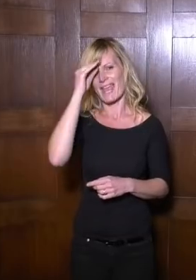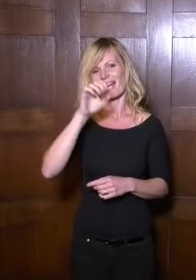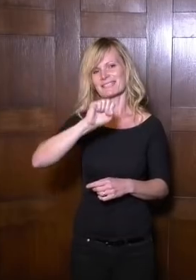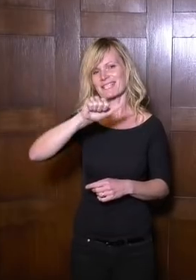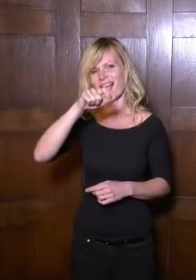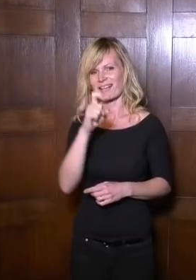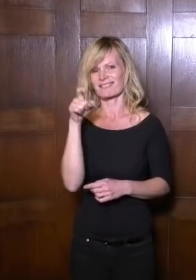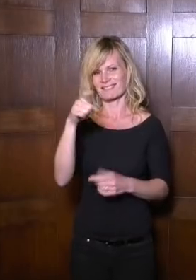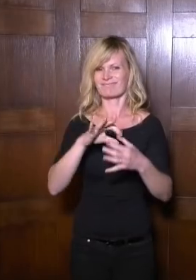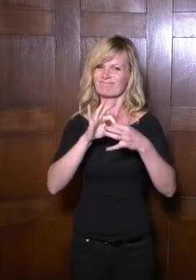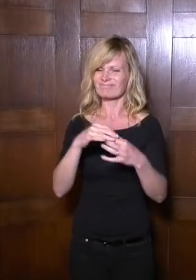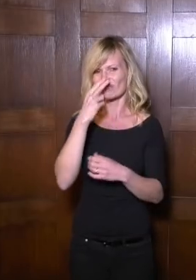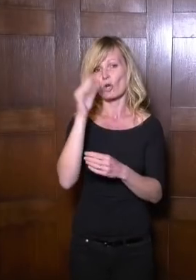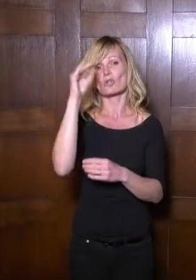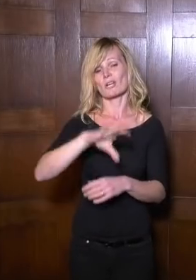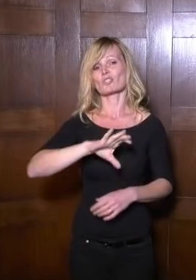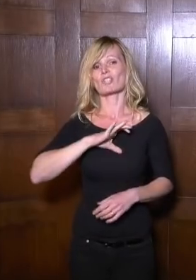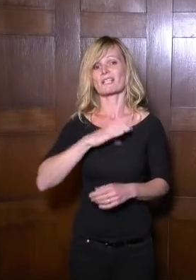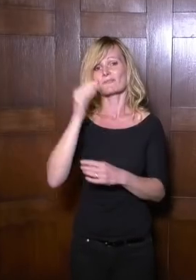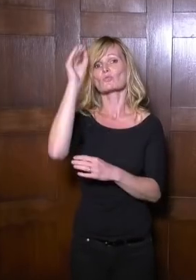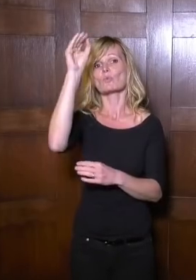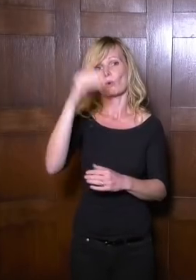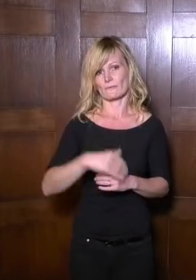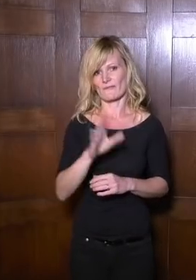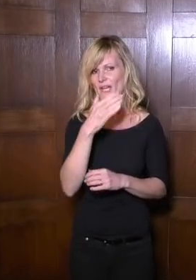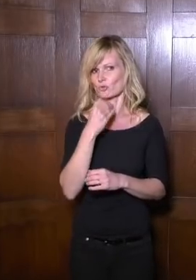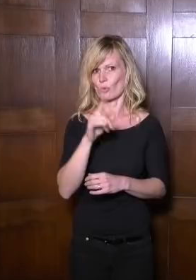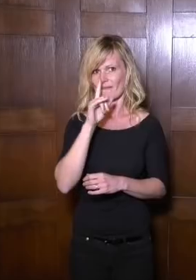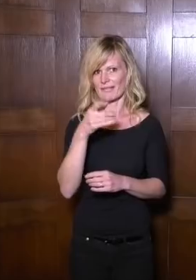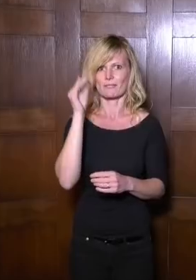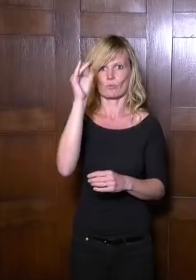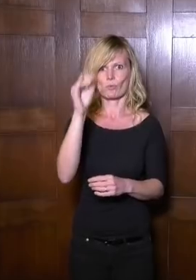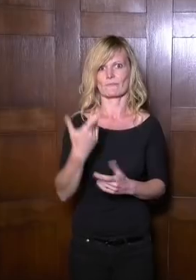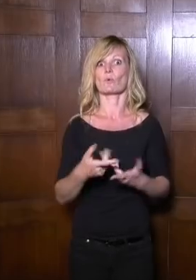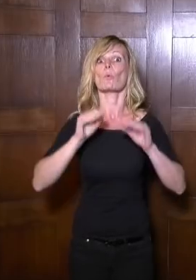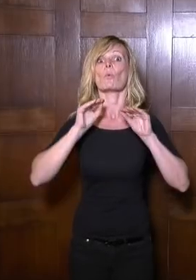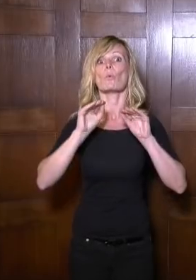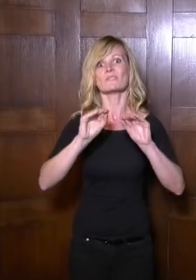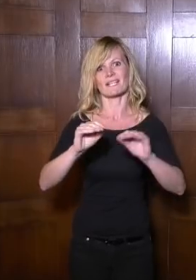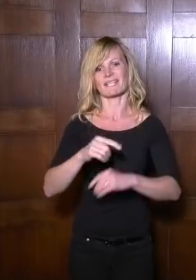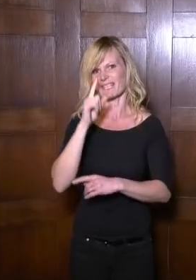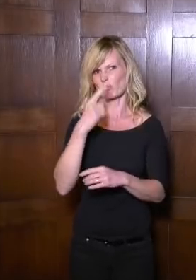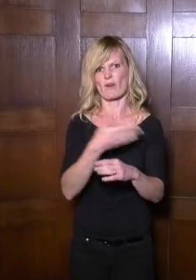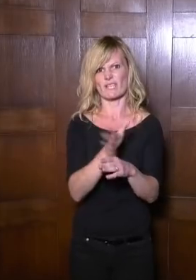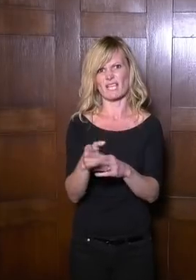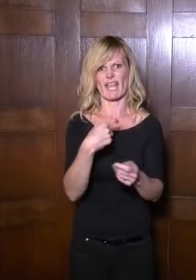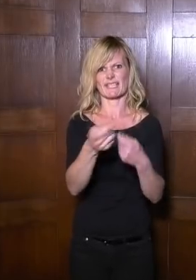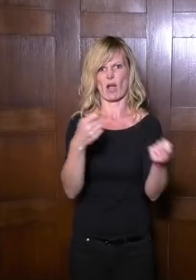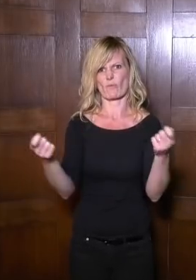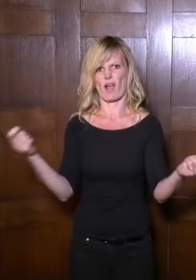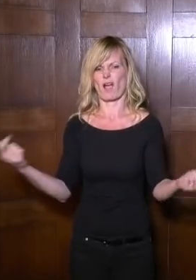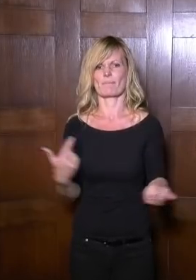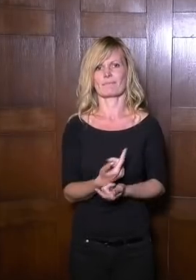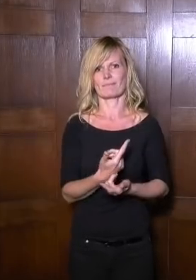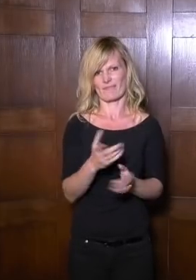für die Zukunft betrachten, kann ich als Mutter nur sagen, es wäre schön, wenn es zukünftig Unterricht gibt und nicht nur ein Verteilen der Aufgaben. Wäre ganz